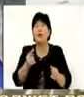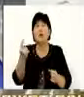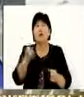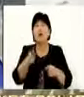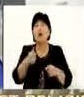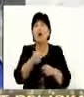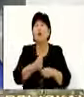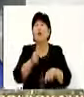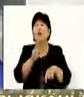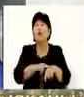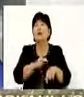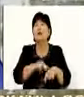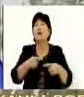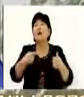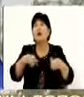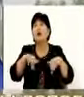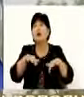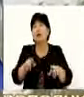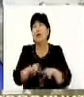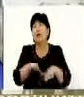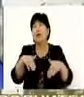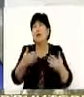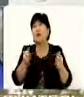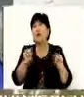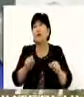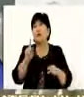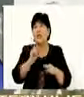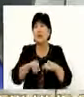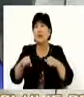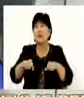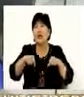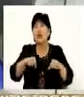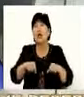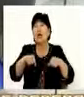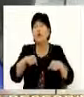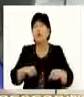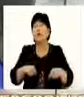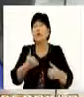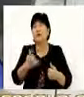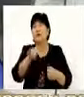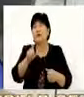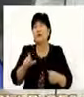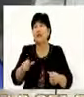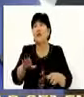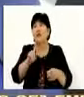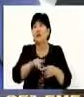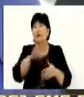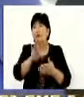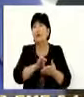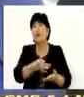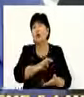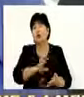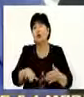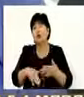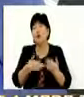руководители правоохранительных ведомств такая практика дает возможность оперативно решать правые вопросы граждан своевременно предоставлять им юридическую